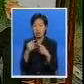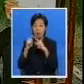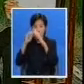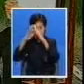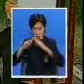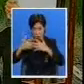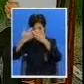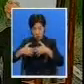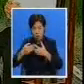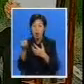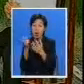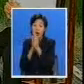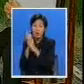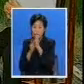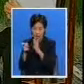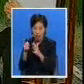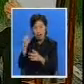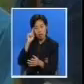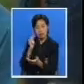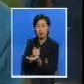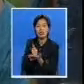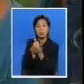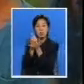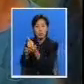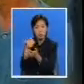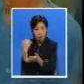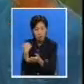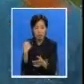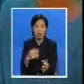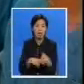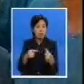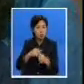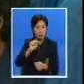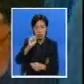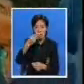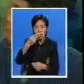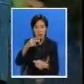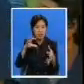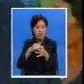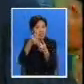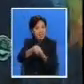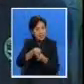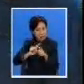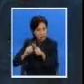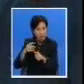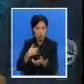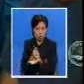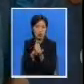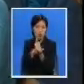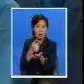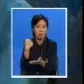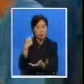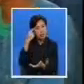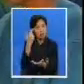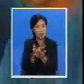ราก็จะไปเสริมสภาพคล่องให ้ หรือเป็นสหกรณ์การเกษตรเราก็จะไปเสริมให้ซึ่งเราตั้งงบตรงนี้ไว้ประมาณเกือบ40,000 ล้านมาเสริมตร